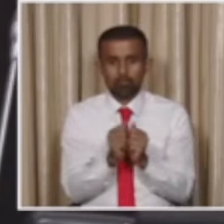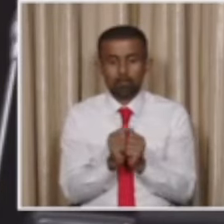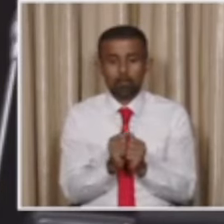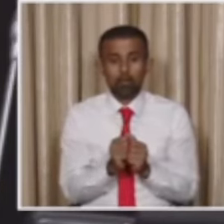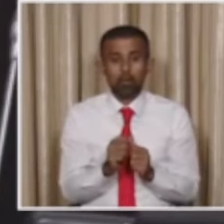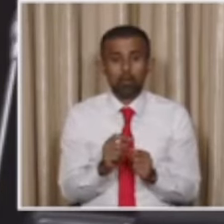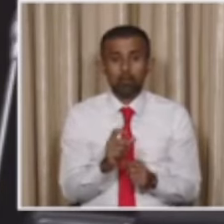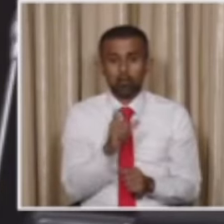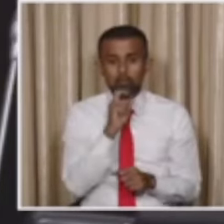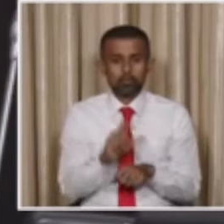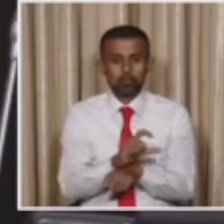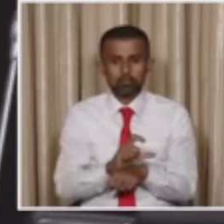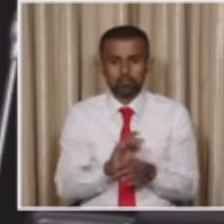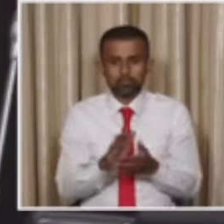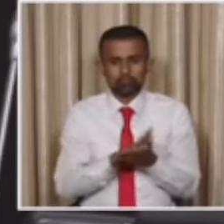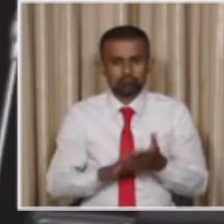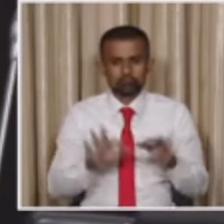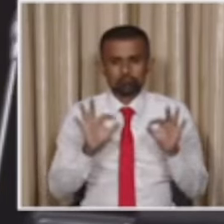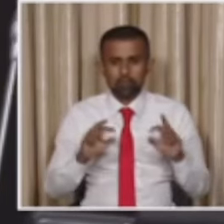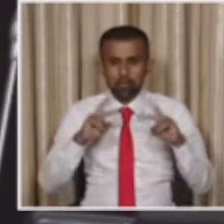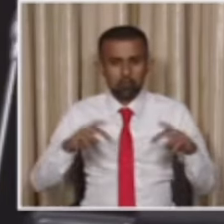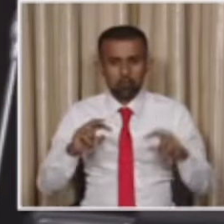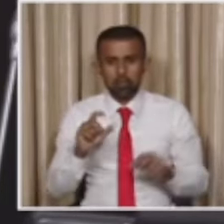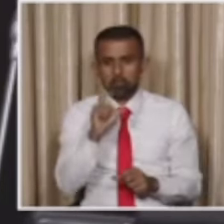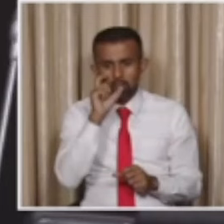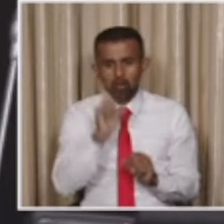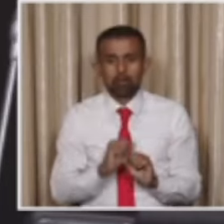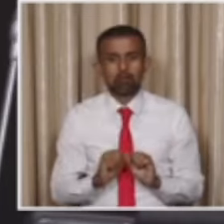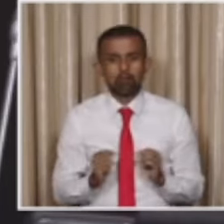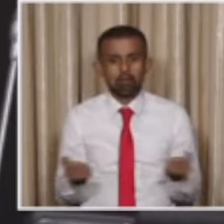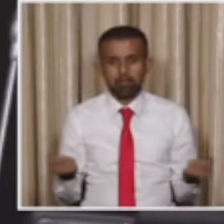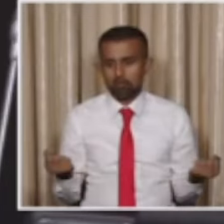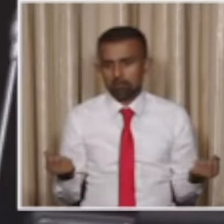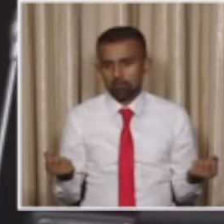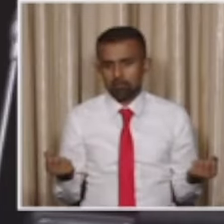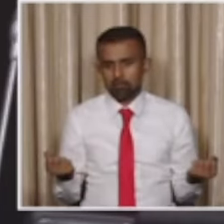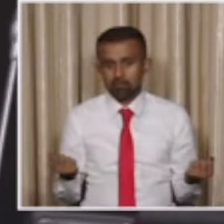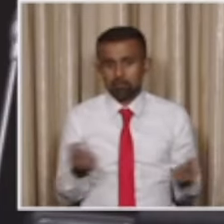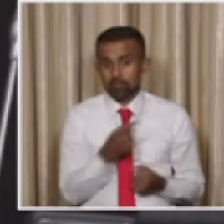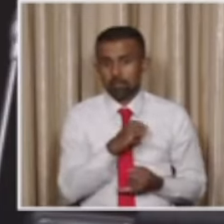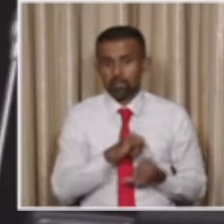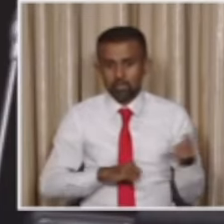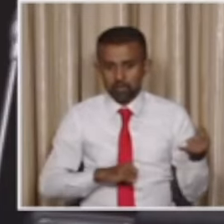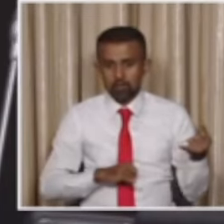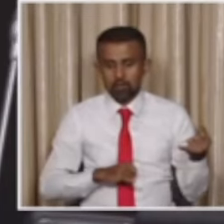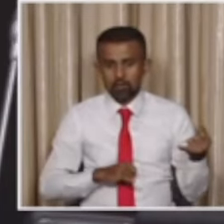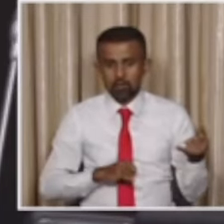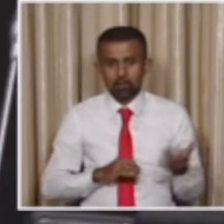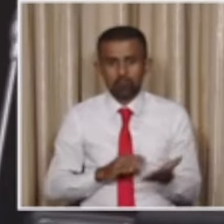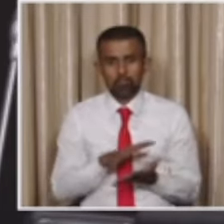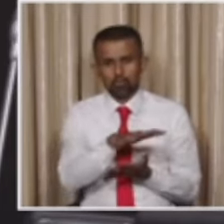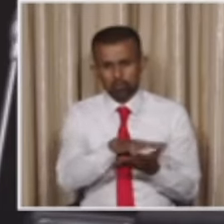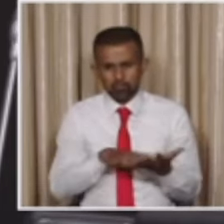කොමිසම හරියට පරීක්ෂා කරලා බලන්නේ නැහැ, නීතිය ක්‍රියාත්මක කරන්නේ නැහැ. එතන ඉන්නවා ලේකම් කෙනෙක්. මේ ලේකම්වල මට